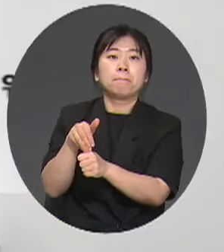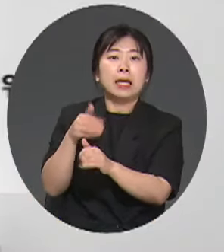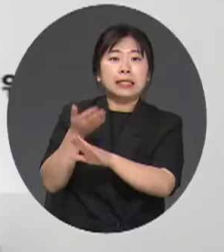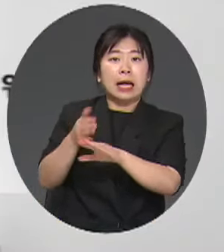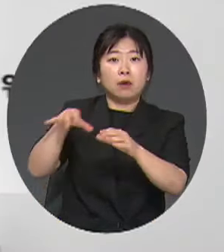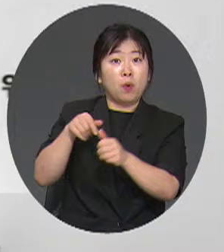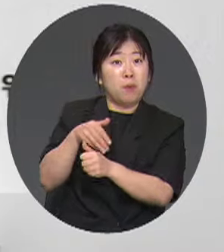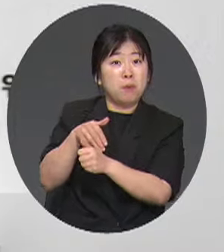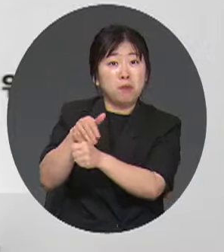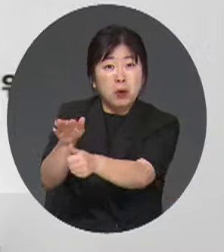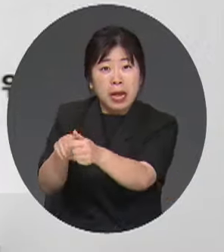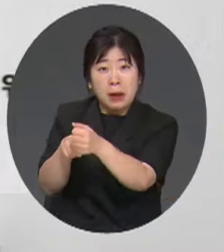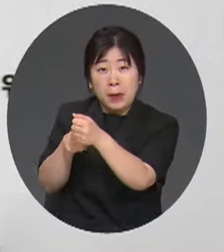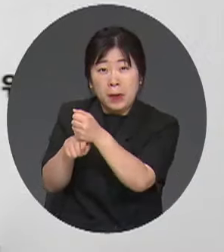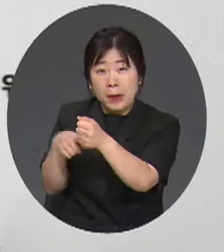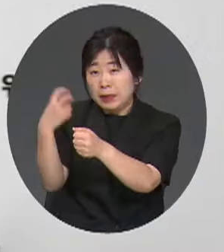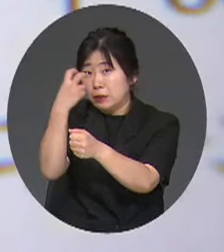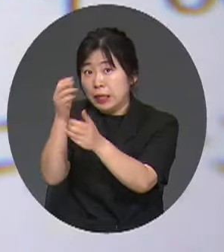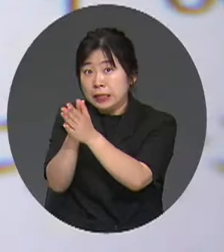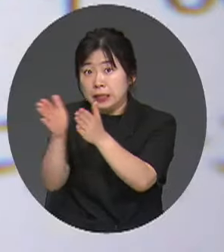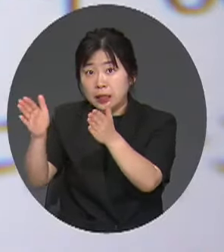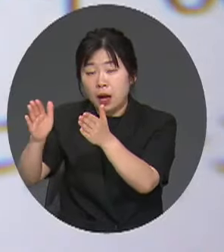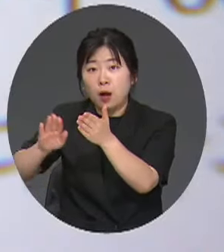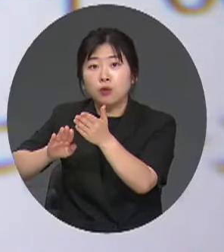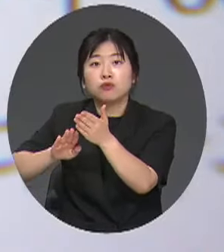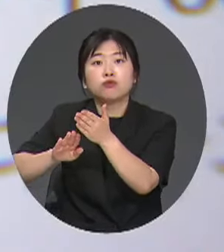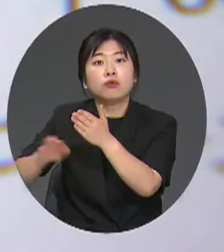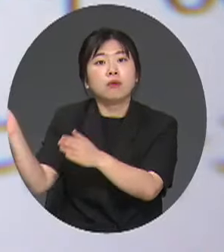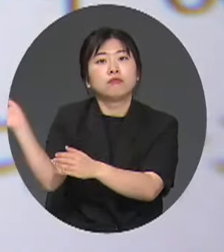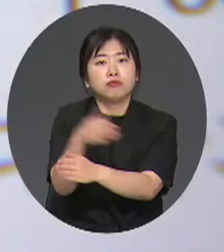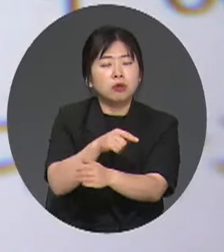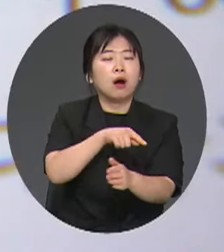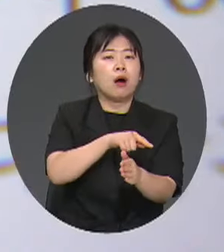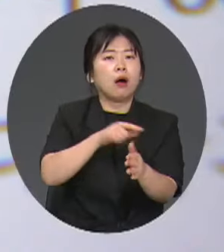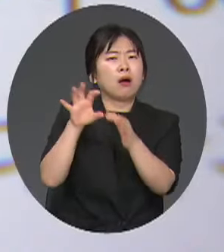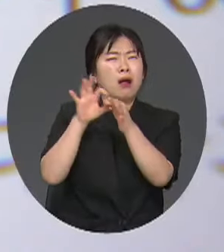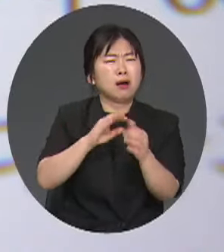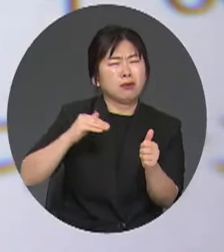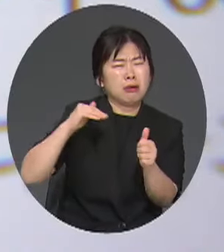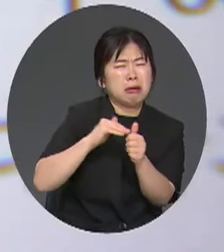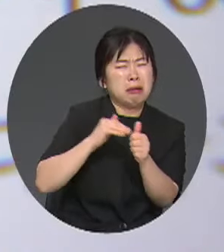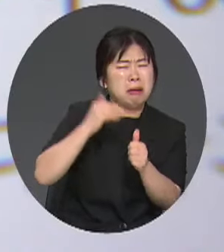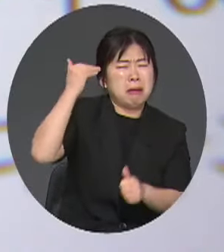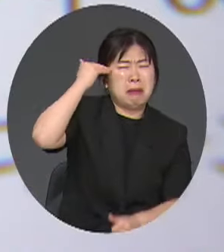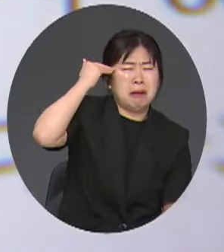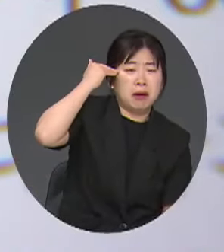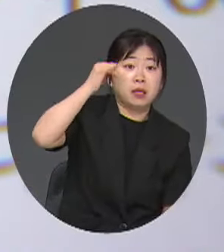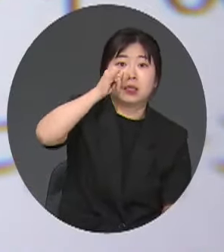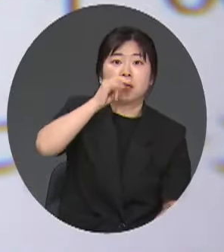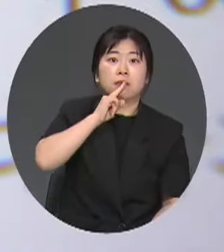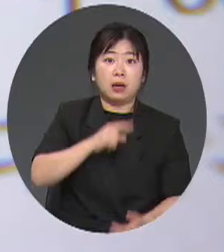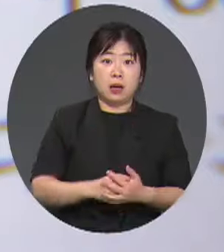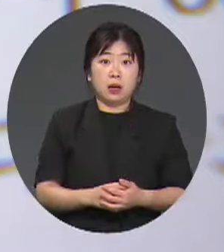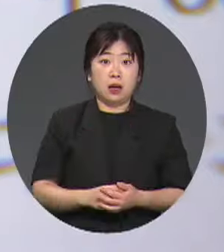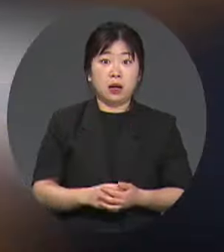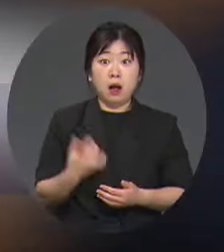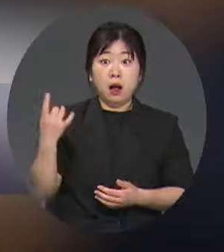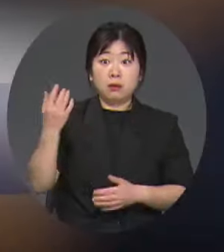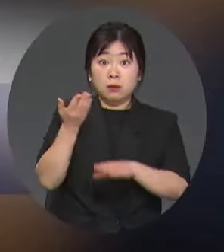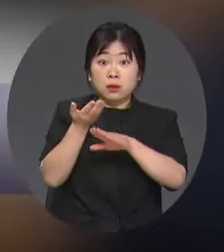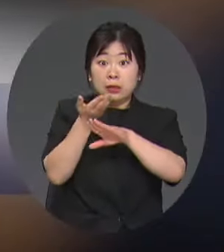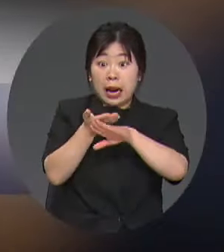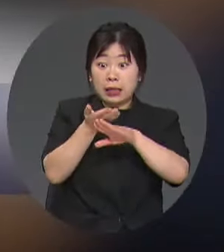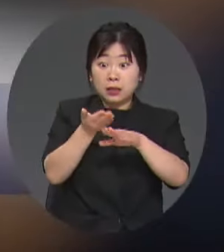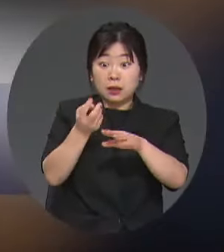시작됐다고 주장합니다. 신고 당사자인 김 씨와 해당 관리관이 마주치는 상황이 반복됐고 바뀐 관리관이